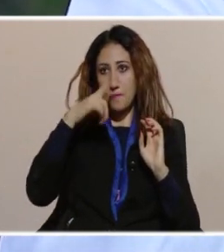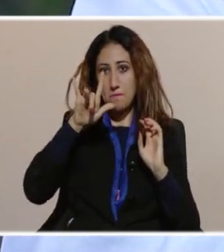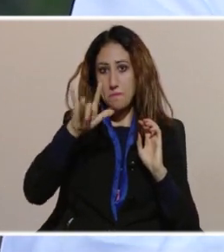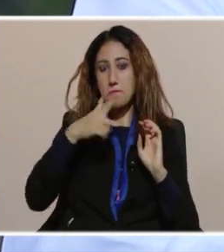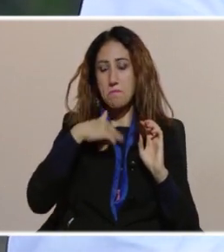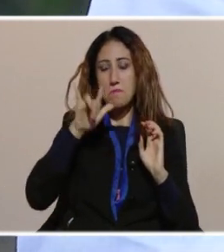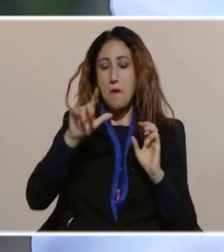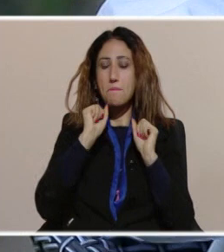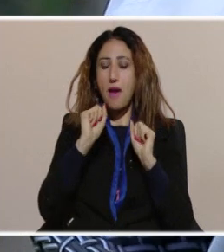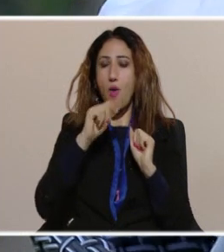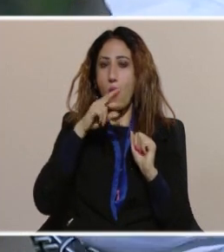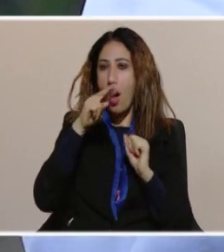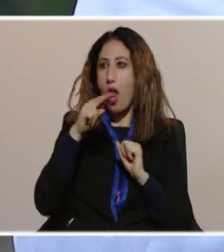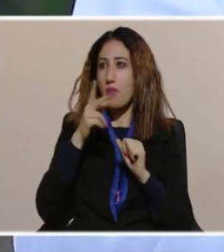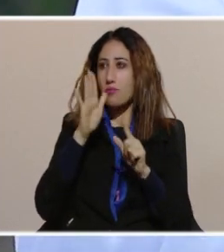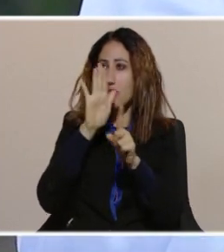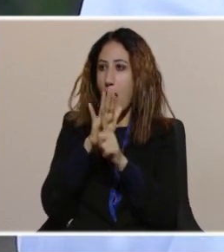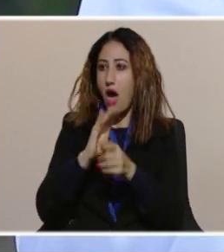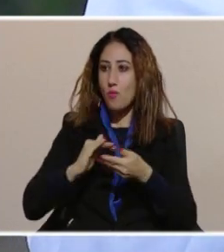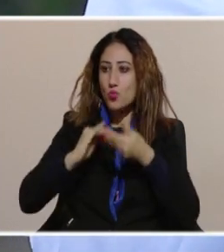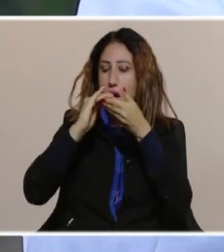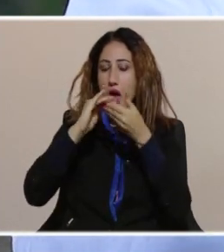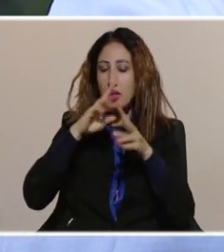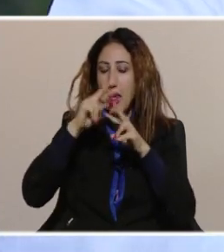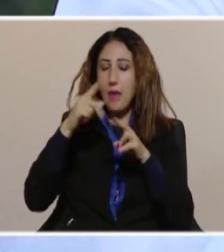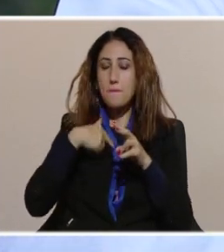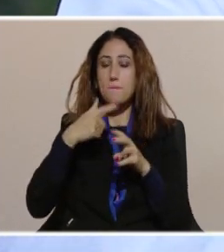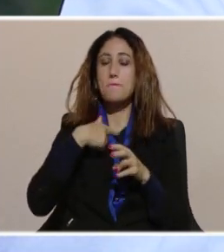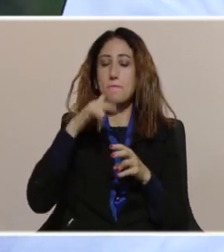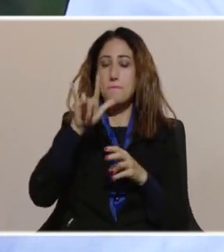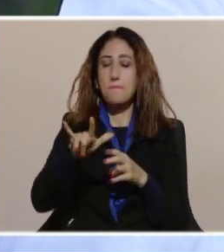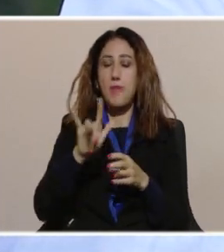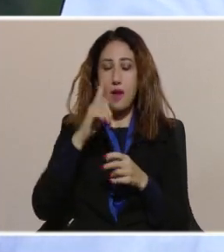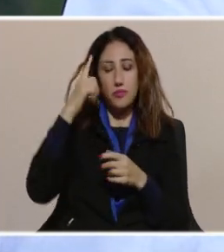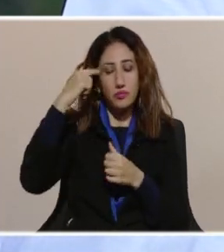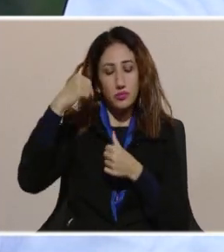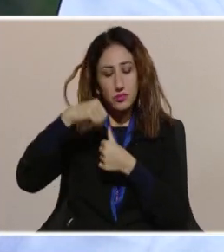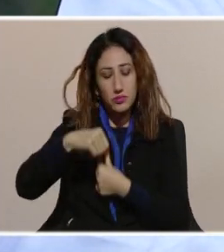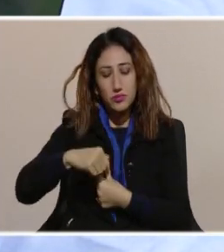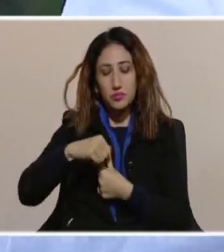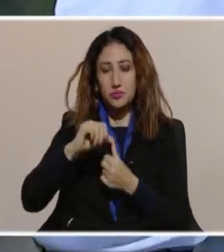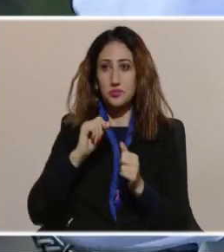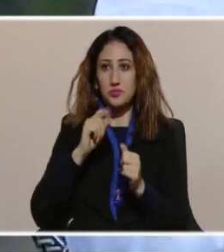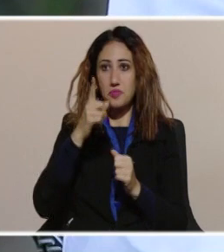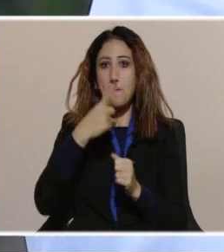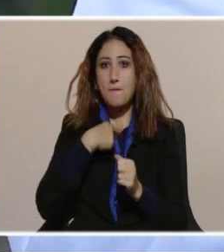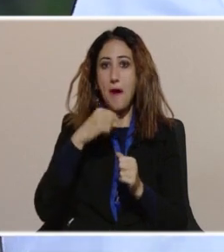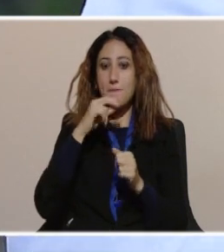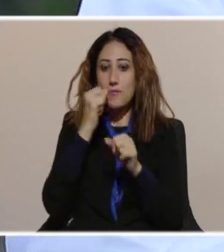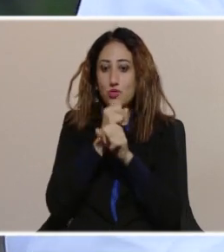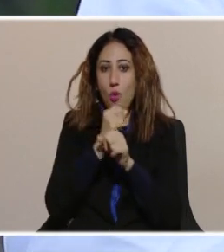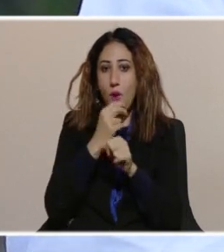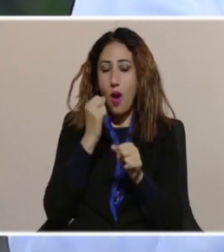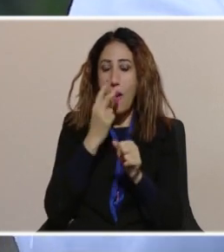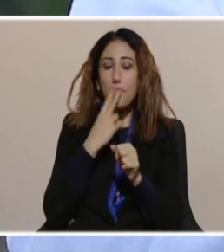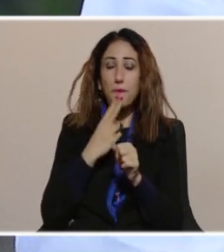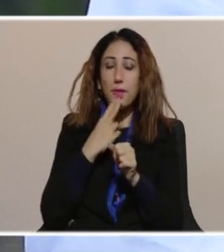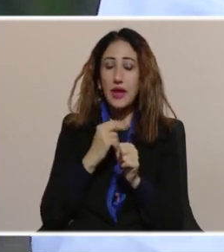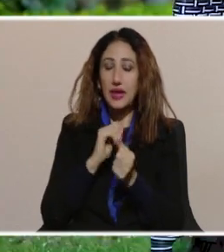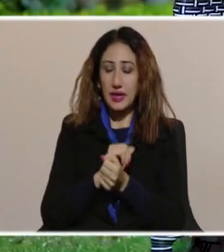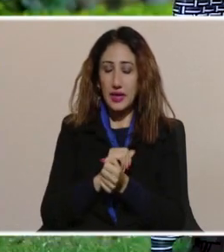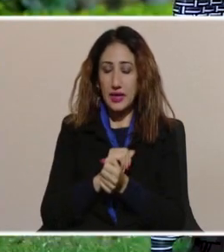اللي بحبها قوي وليه ذكرى فظيعه معايا، لان انا روح اليوم ده بالذات كان اول يوم تصوير في الفيلم،